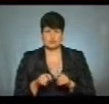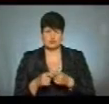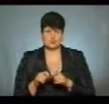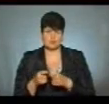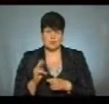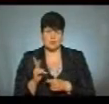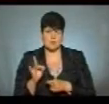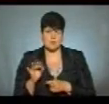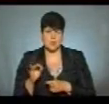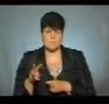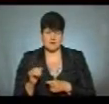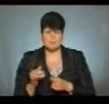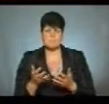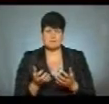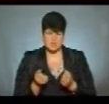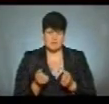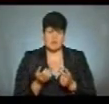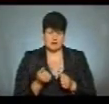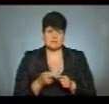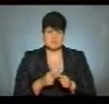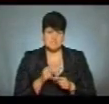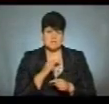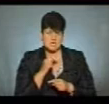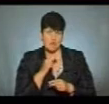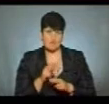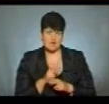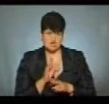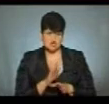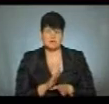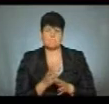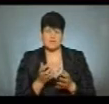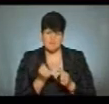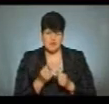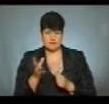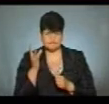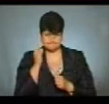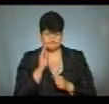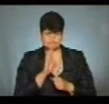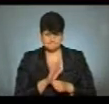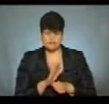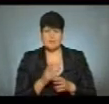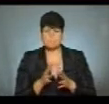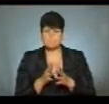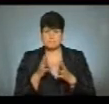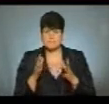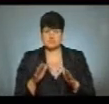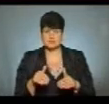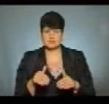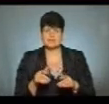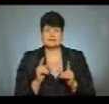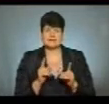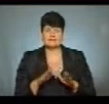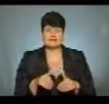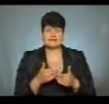кромки. Ми приймаємо це зауваження, беремо до уваги. Ми вже більше того дали вказівку